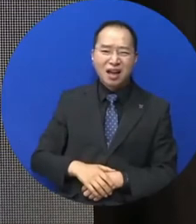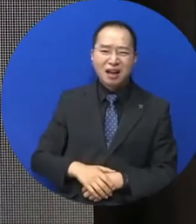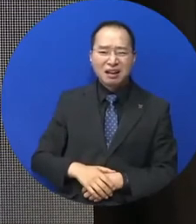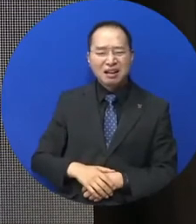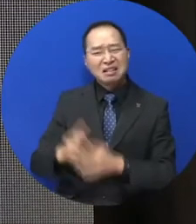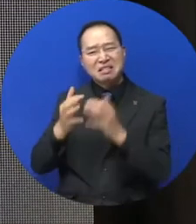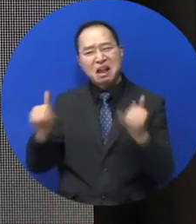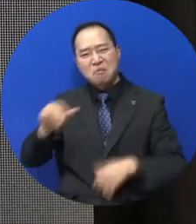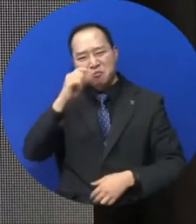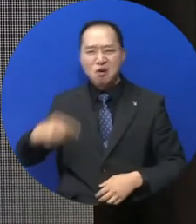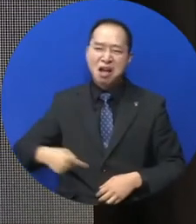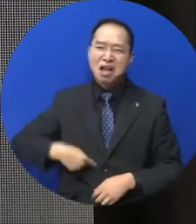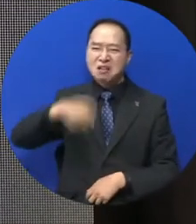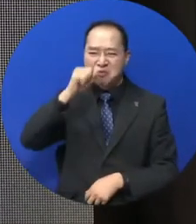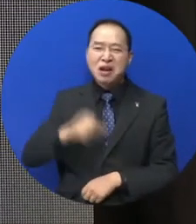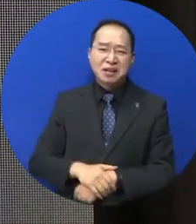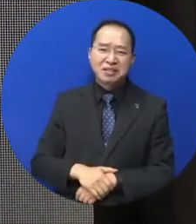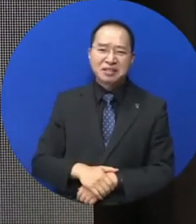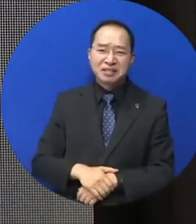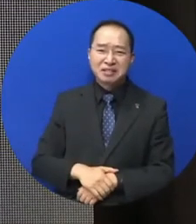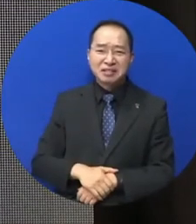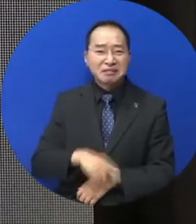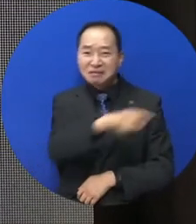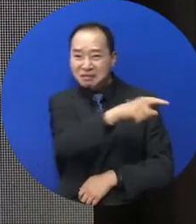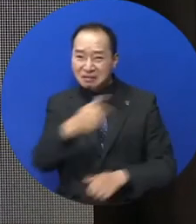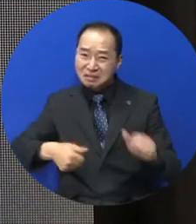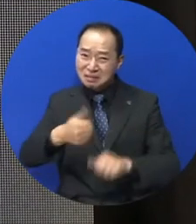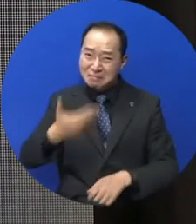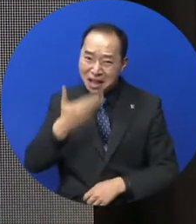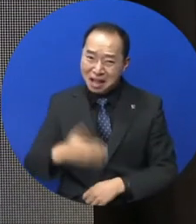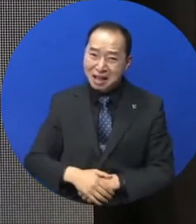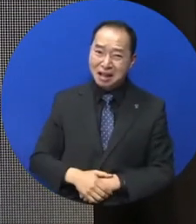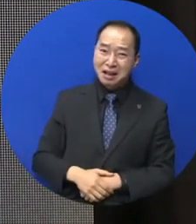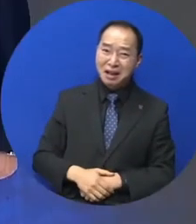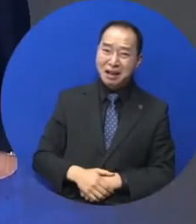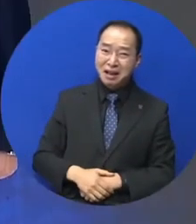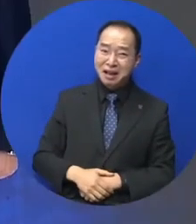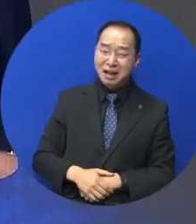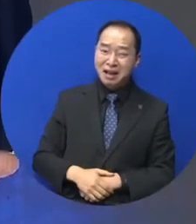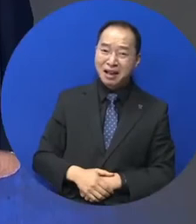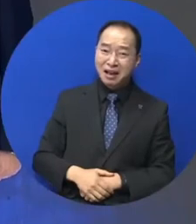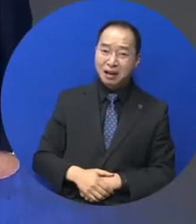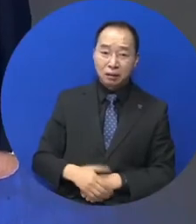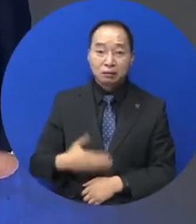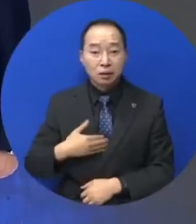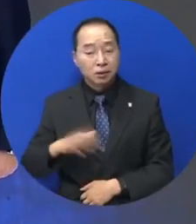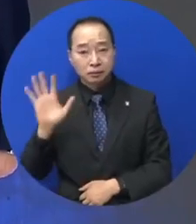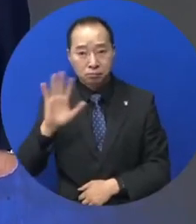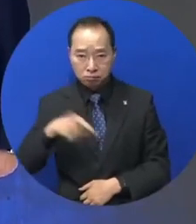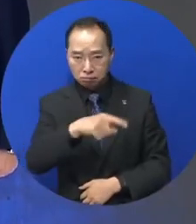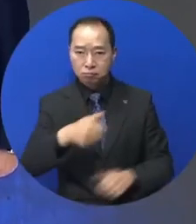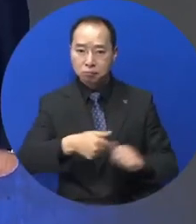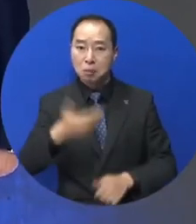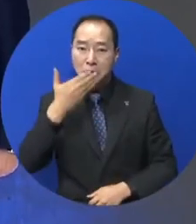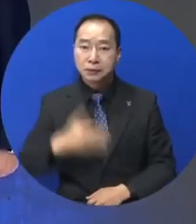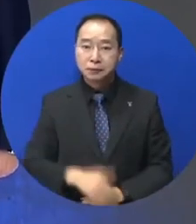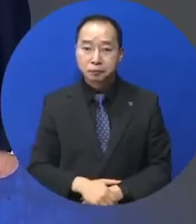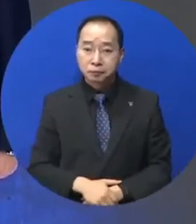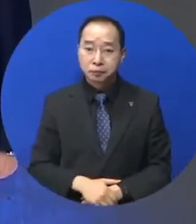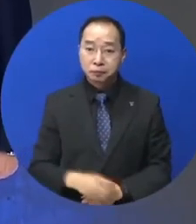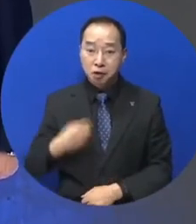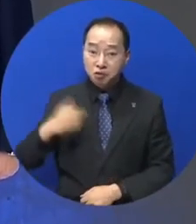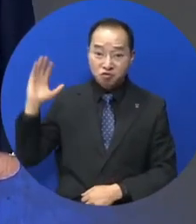좋고 정책도 좋은데 이길 수 있어? 네, 이길 수 있습니다. 제가